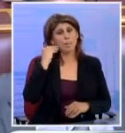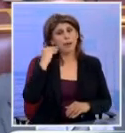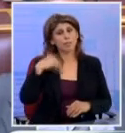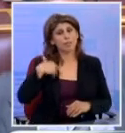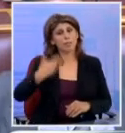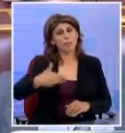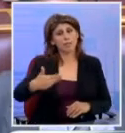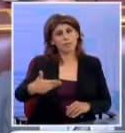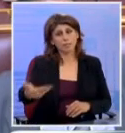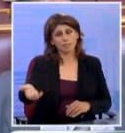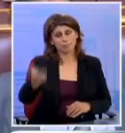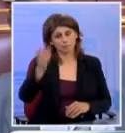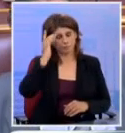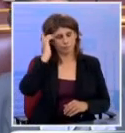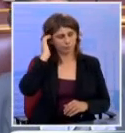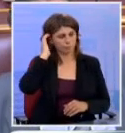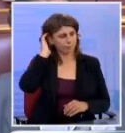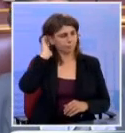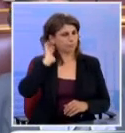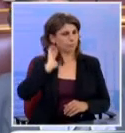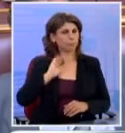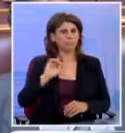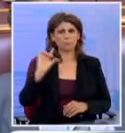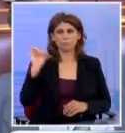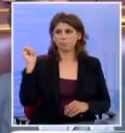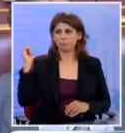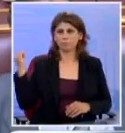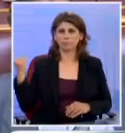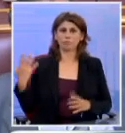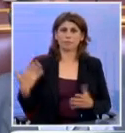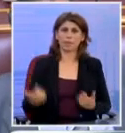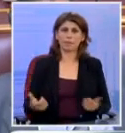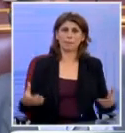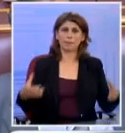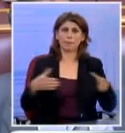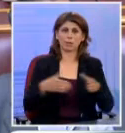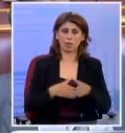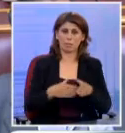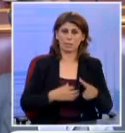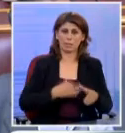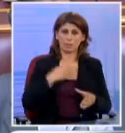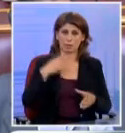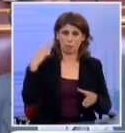περαιτέρω. Προχθές είχαμε επιτροπή, κύριε Πρωθυπουργέ,